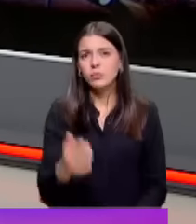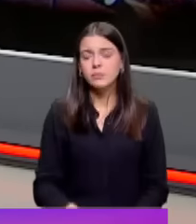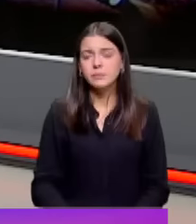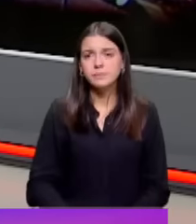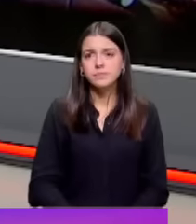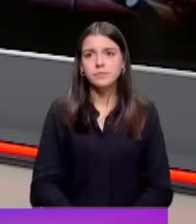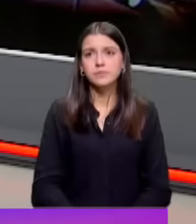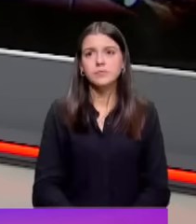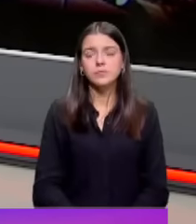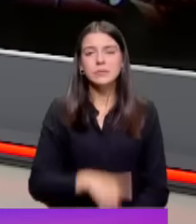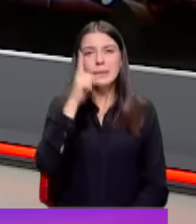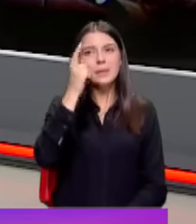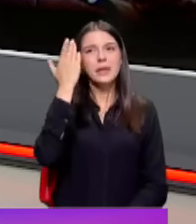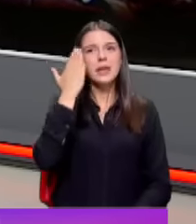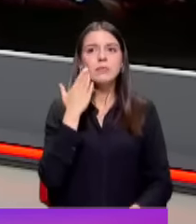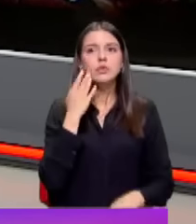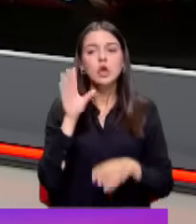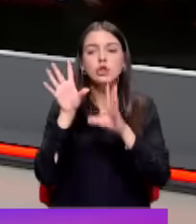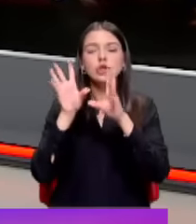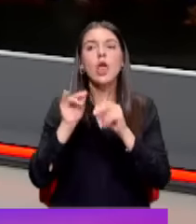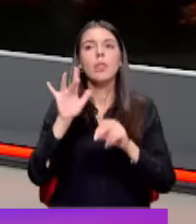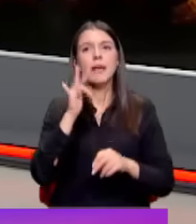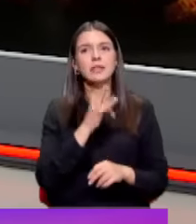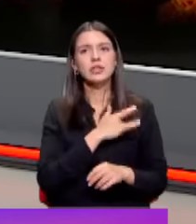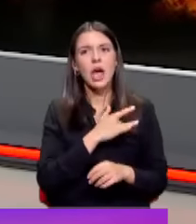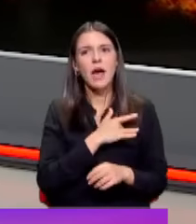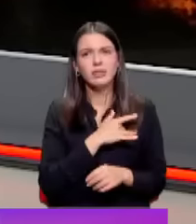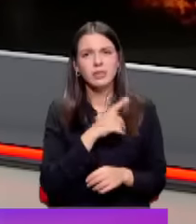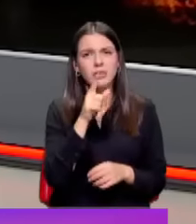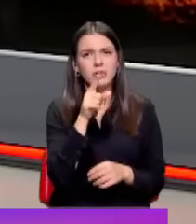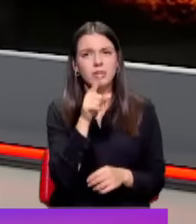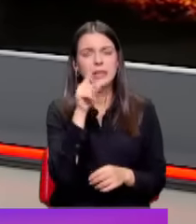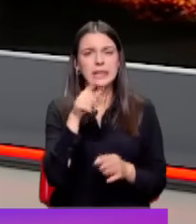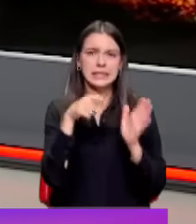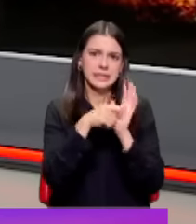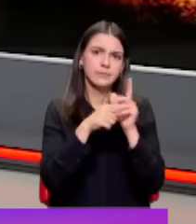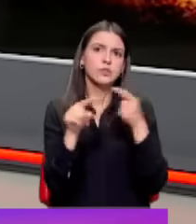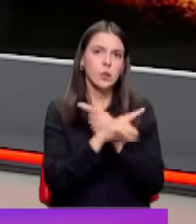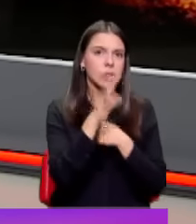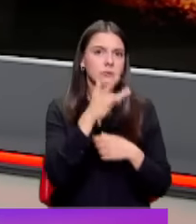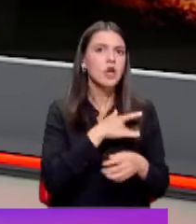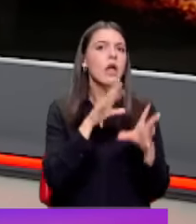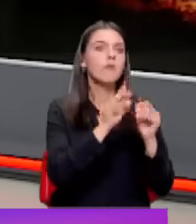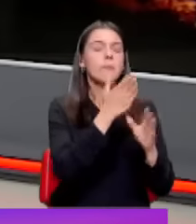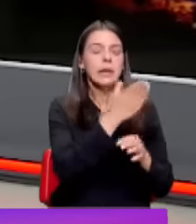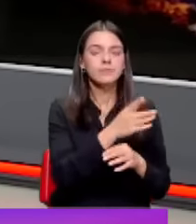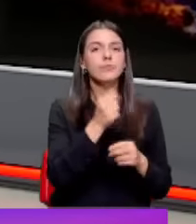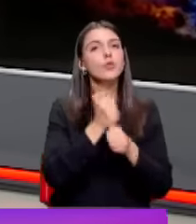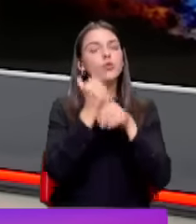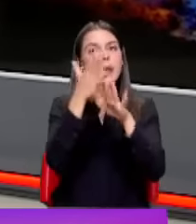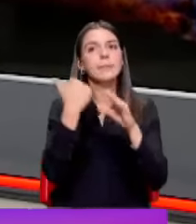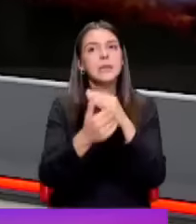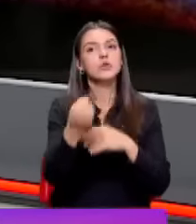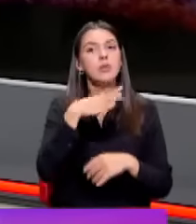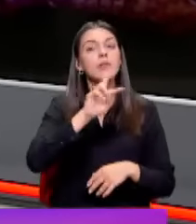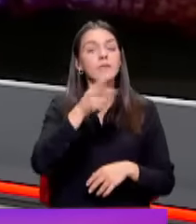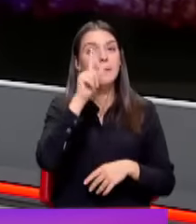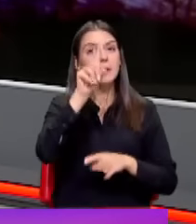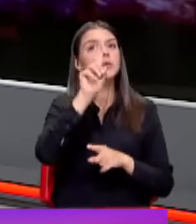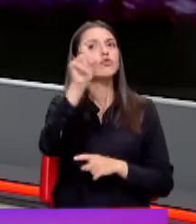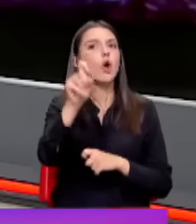Bir izleyicimiz Sönmez Can 07, Can Sönmezmiş isim, soy isim. günaydın mesajı göndermiş ve bir